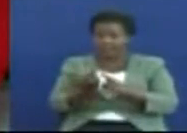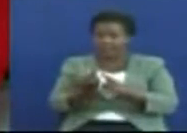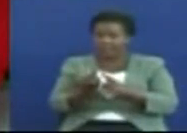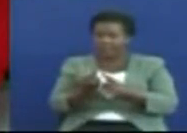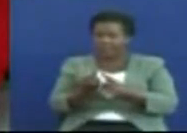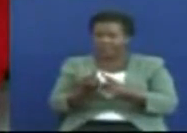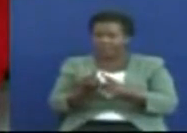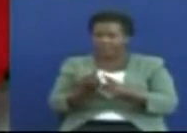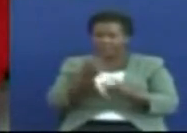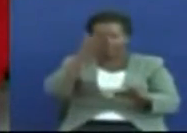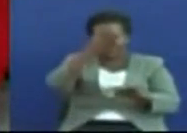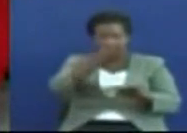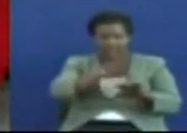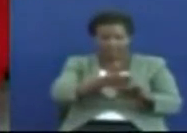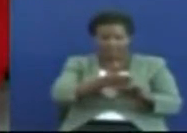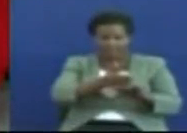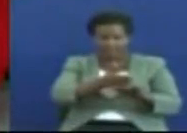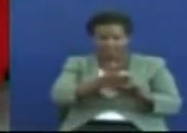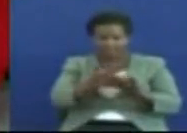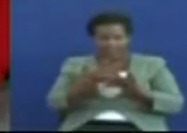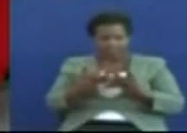aina yote m iwe